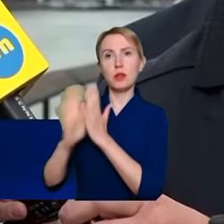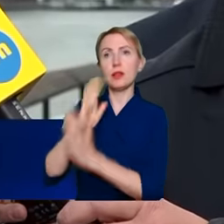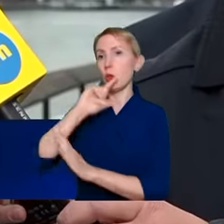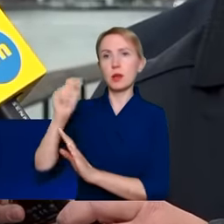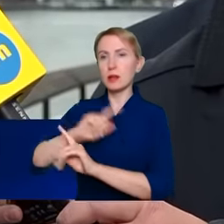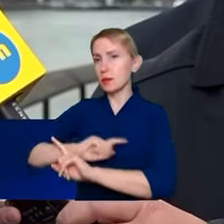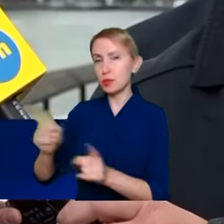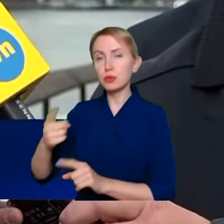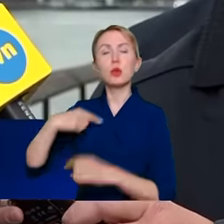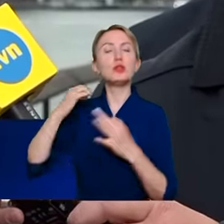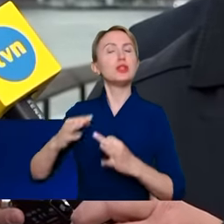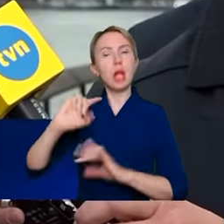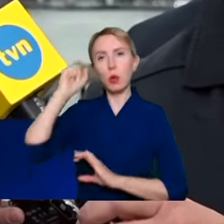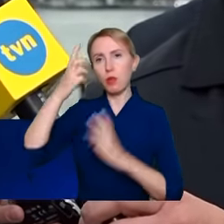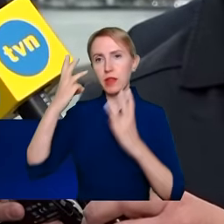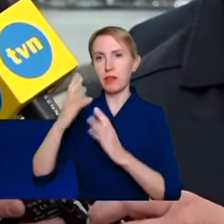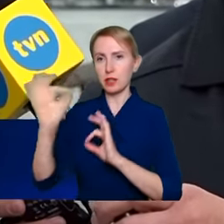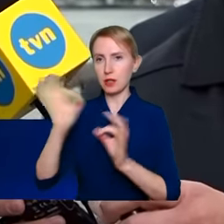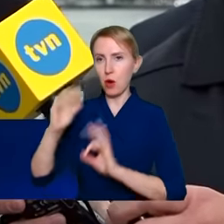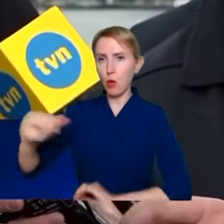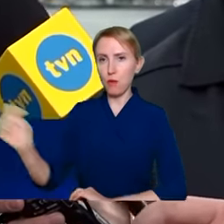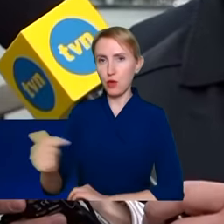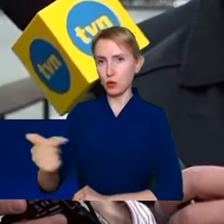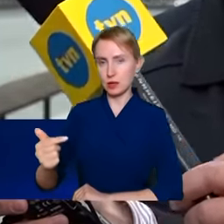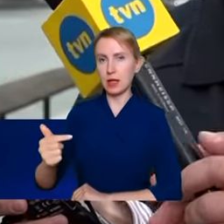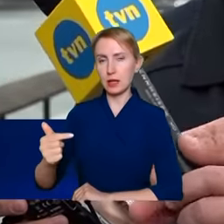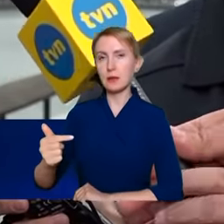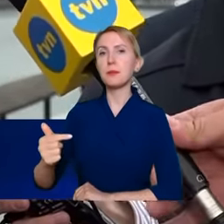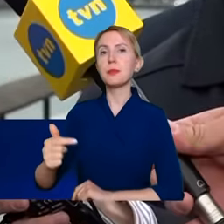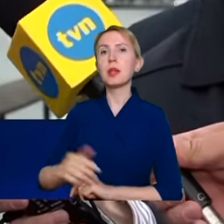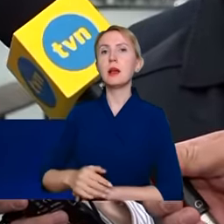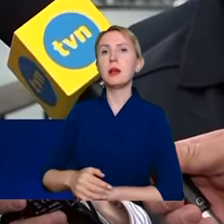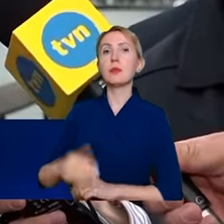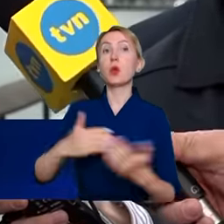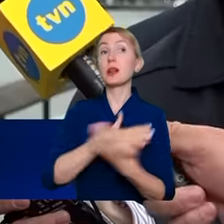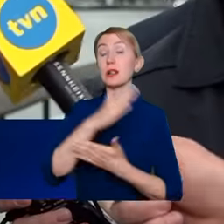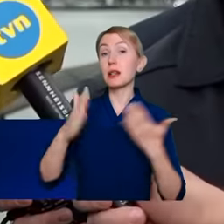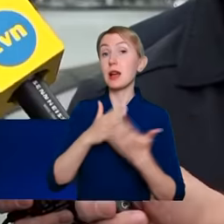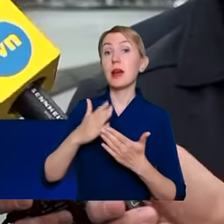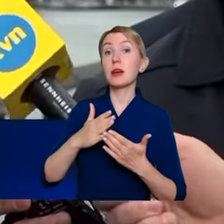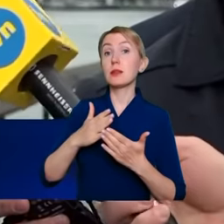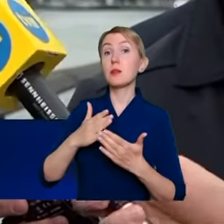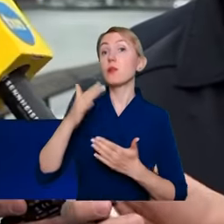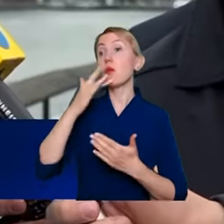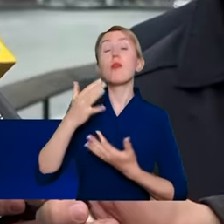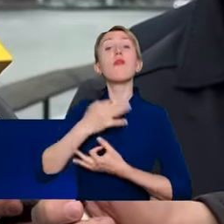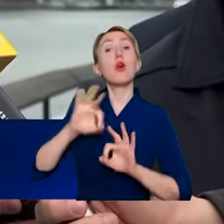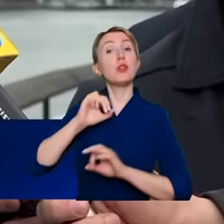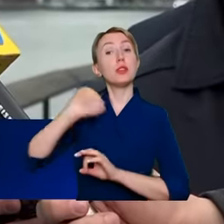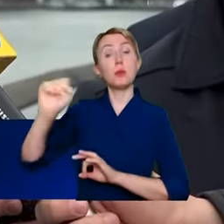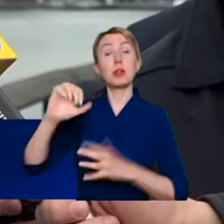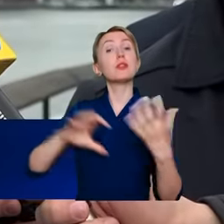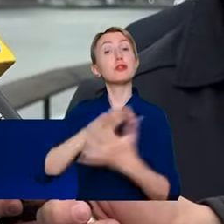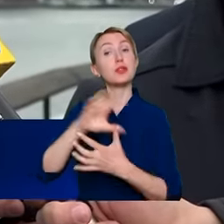moim przekonaniu najważniejszy obowiązek, jaki spoczywa na tych krajach, które nazywają siebie wolnym, demokratycznym światem. My do